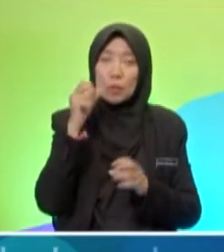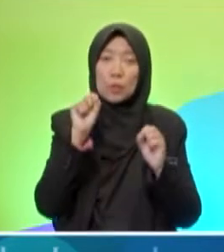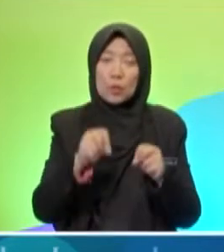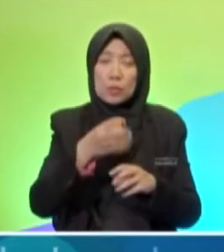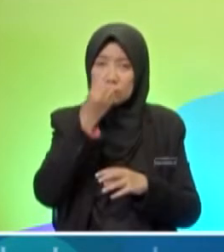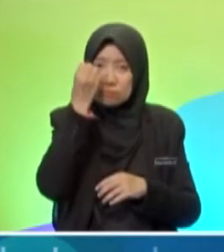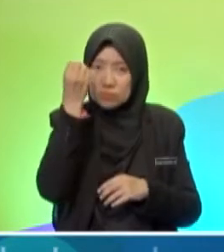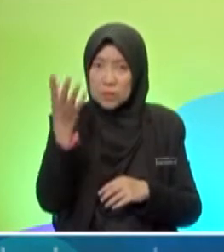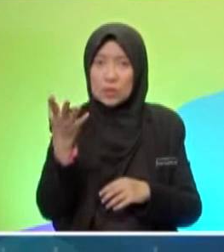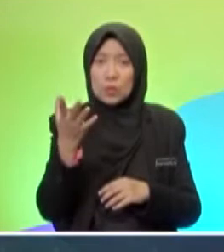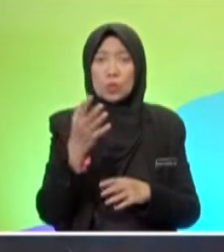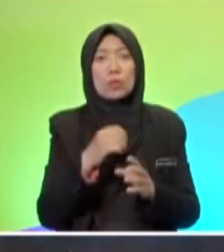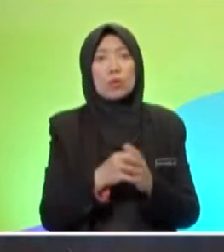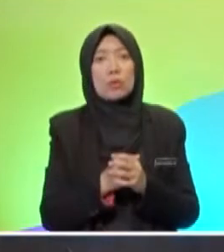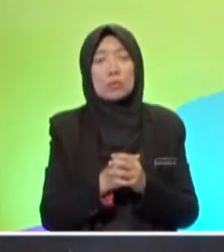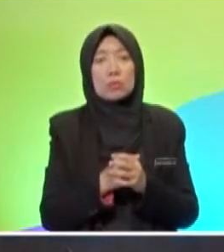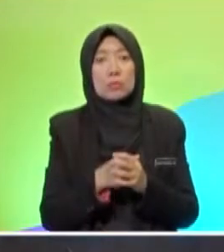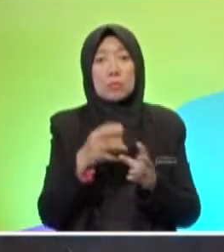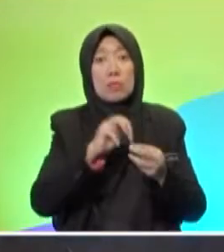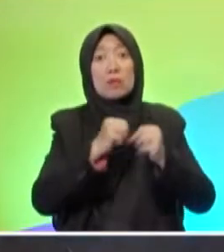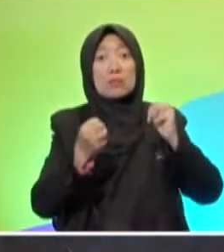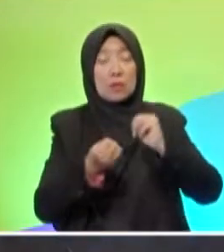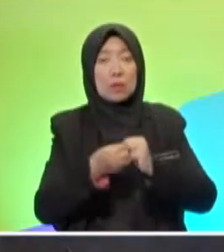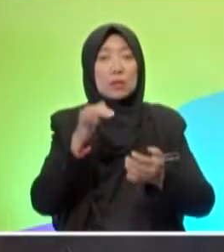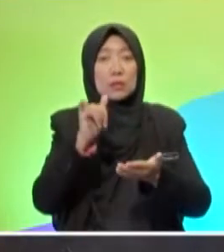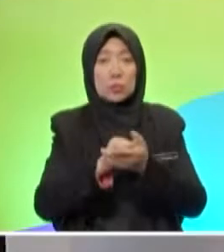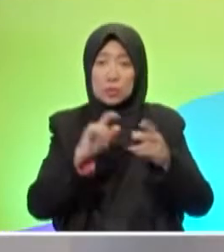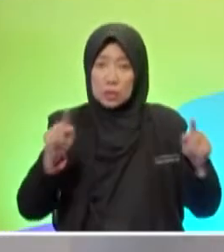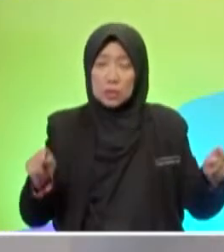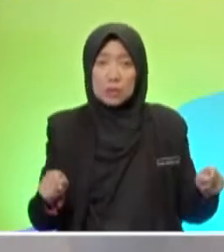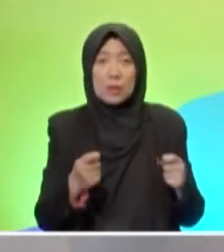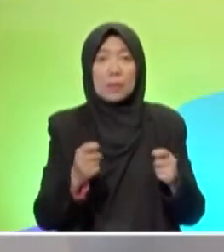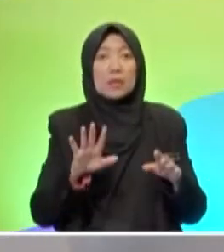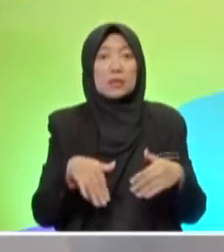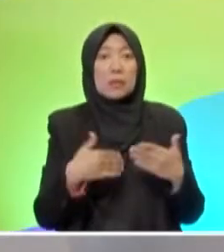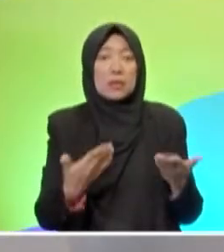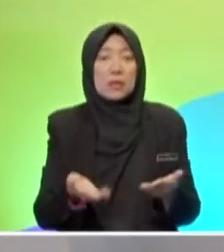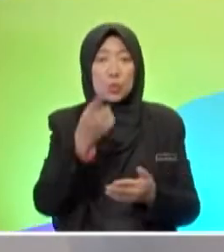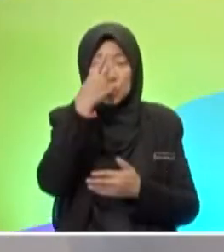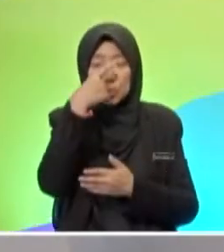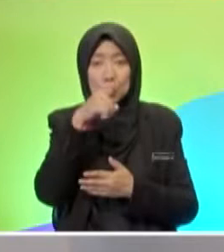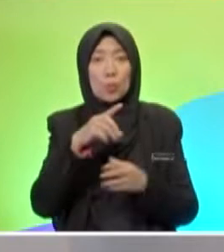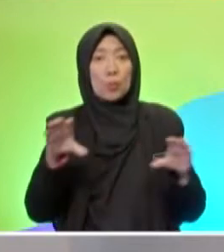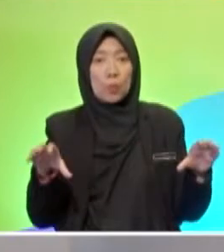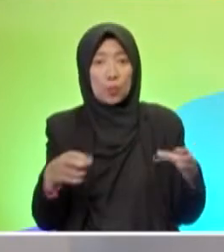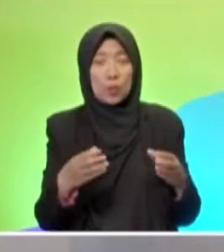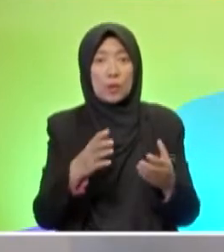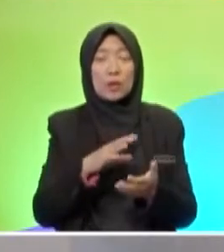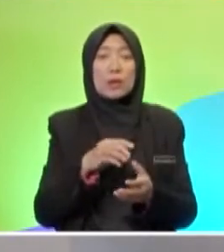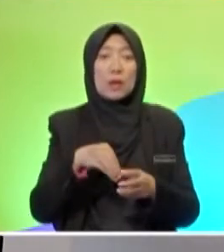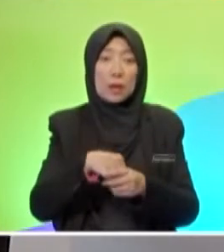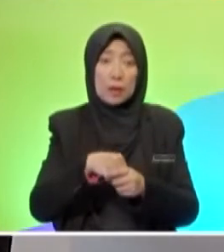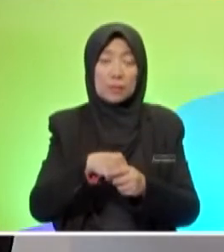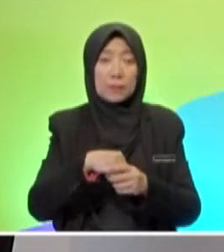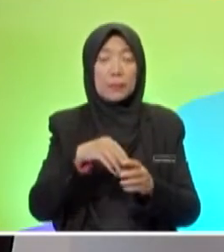tentang permasalahannya berlaku itu adalah satu tindakan bagi manusia bernama aplikasi apa ya Dede belajar dengan situasi yang sebenarnya